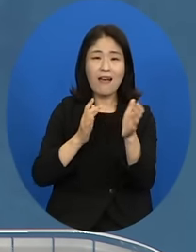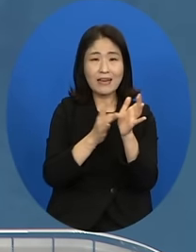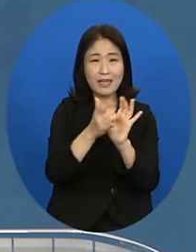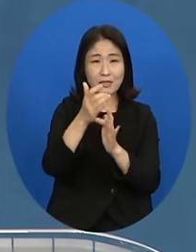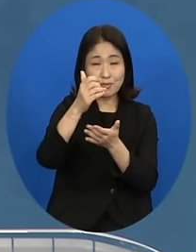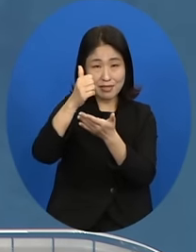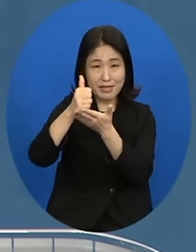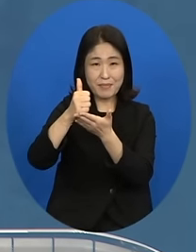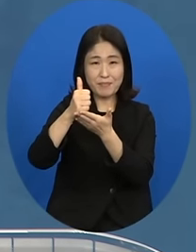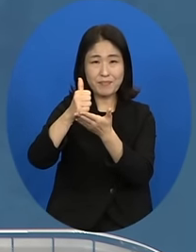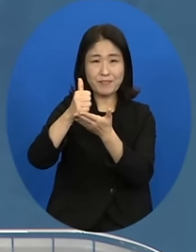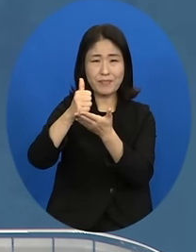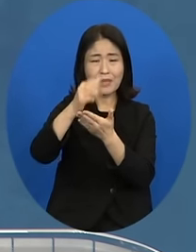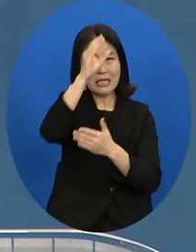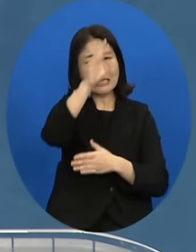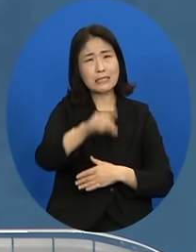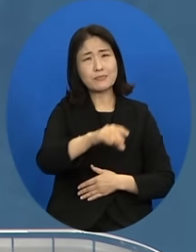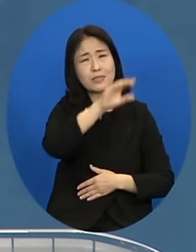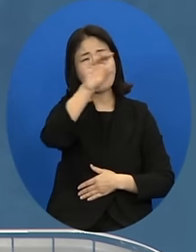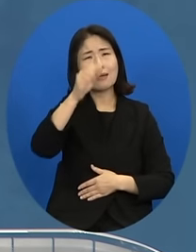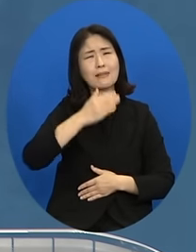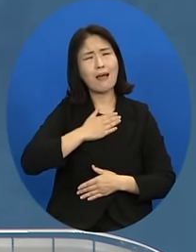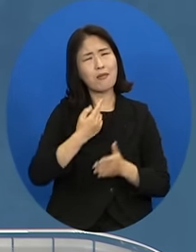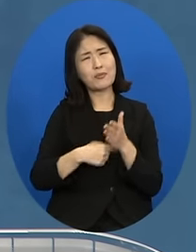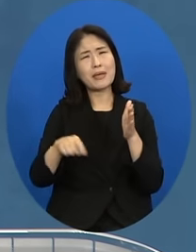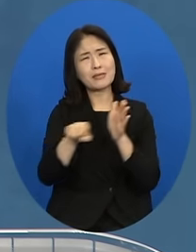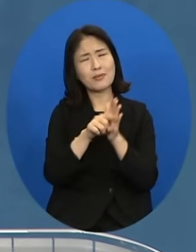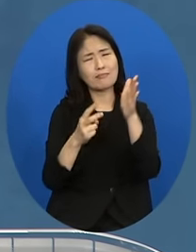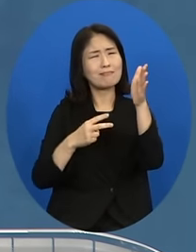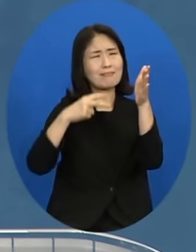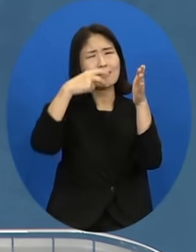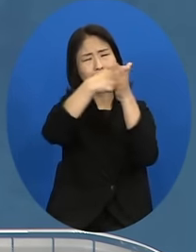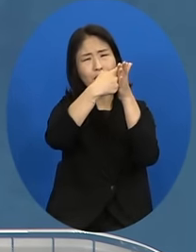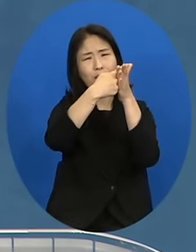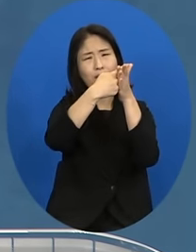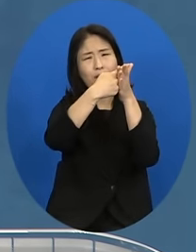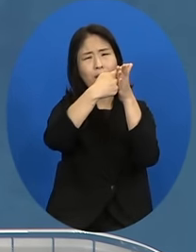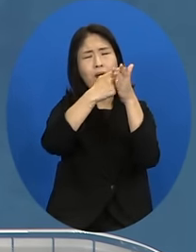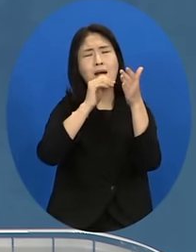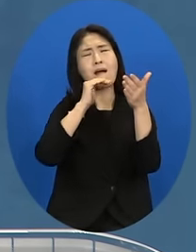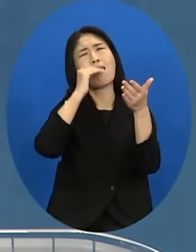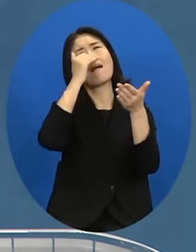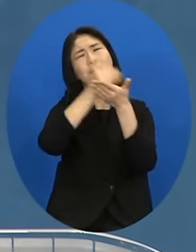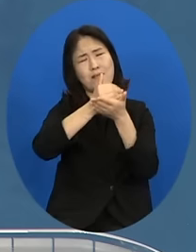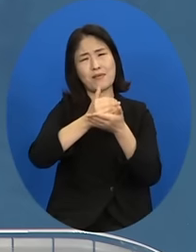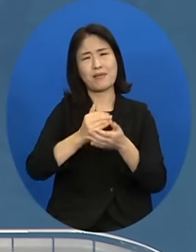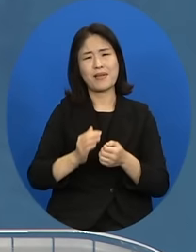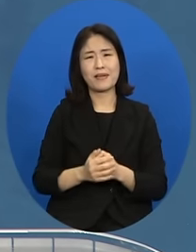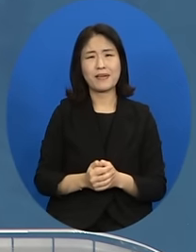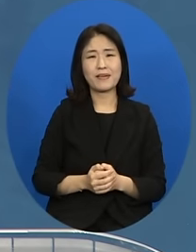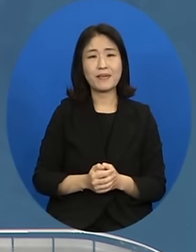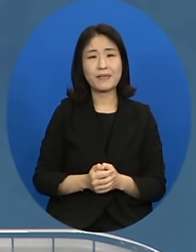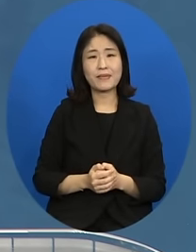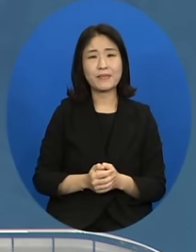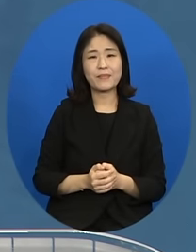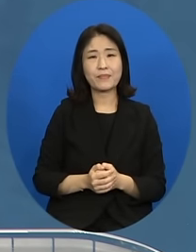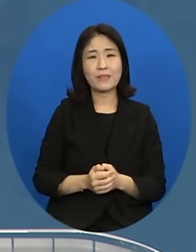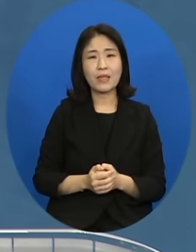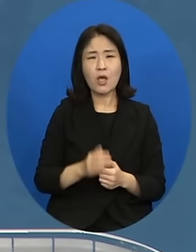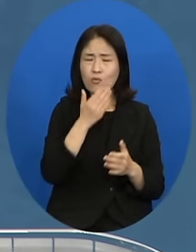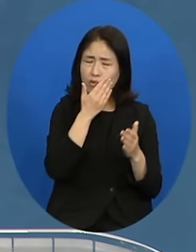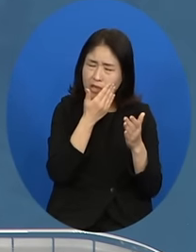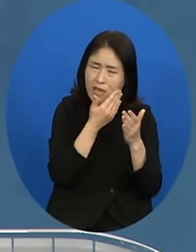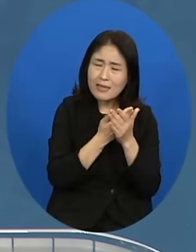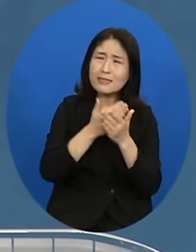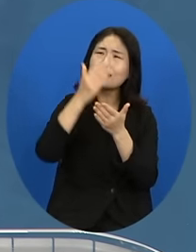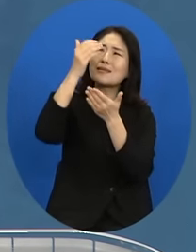예수님께서 십자가에서 나를 위해 죽으셨다는 게 그렇게 감동이 되고 그 존귀하신 분이 나를